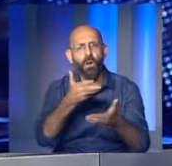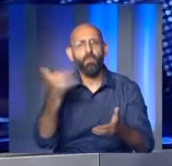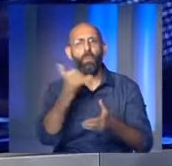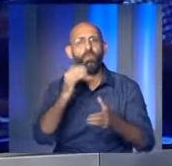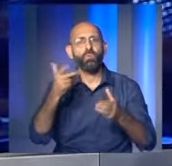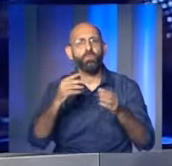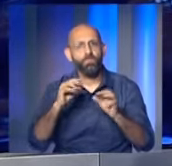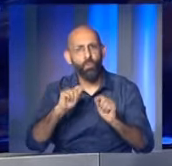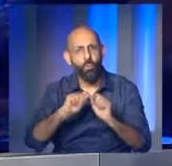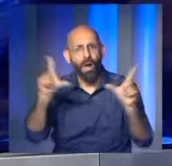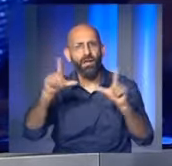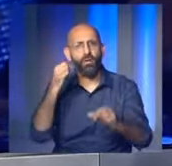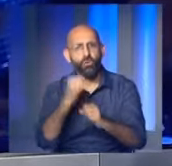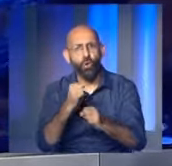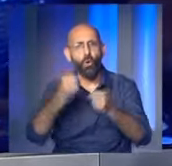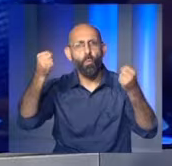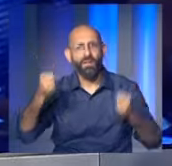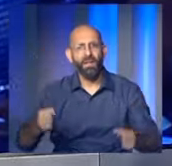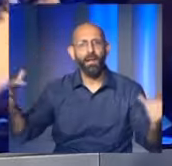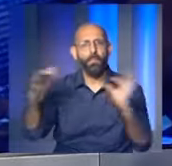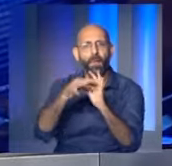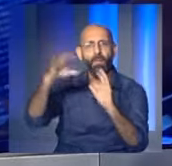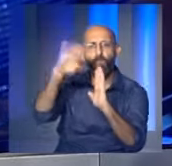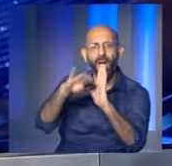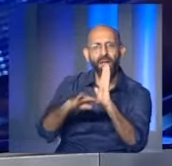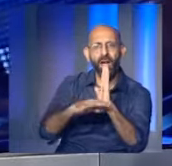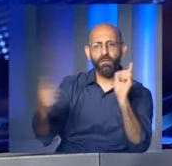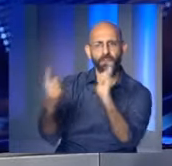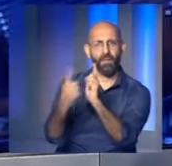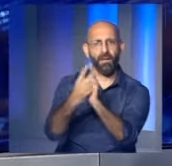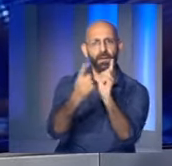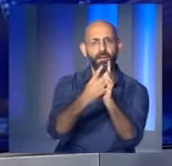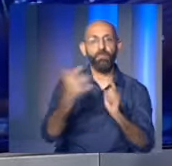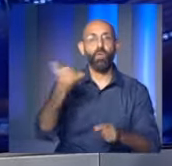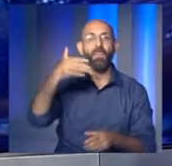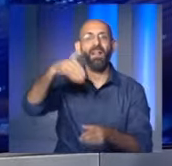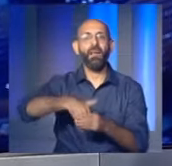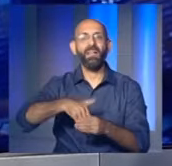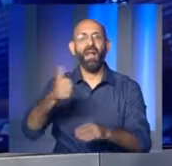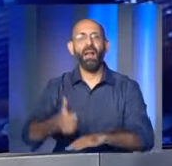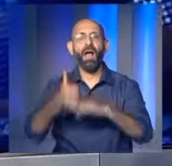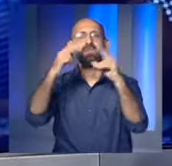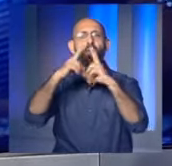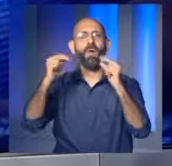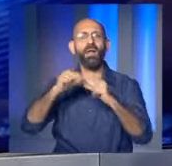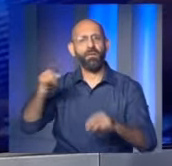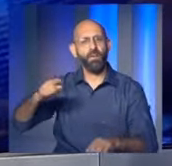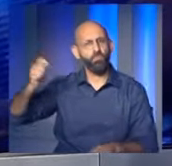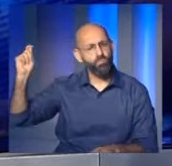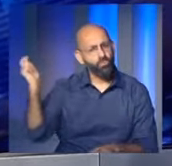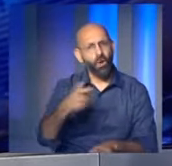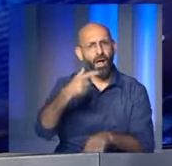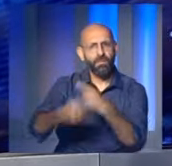سماحته بصورة تحرك تكتل الاعتدال الوطني كمبادرة للتلاقي لانتخاب رئيس للجمهورية في